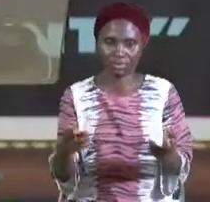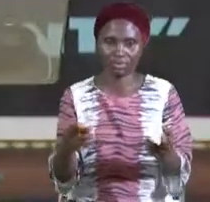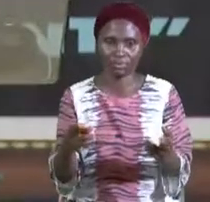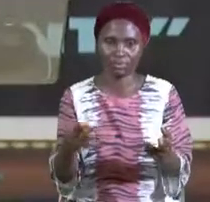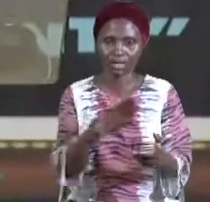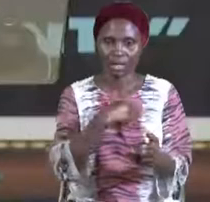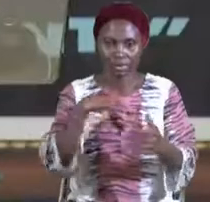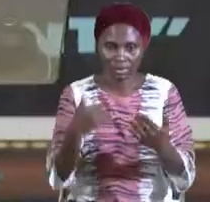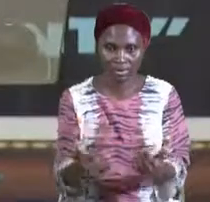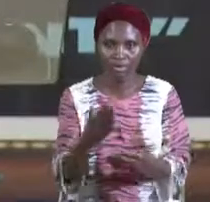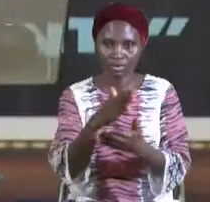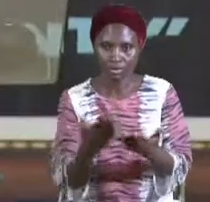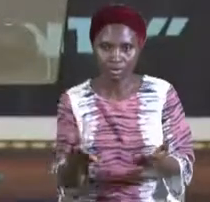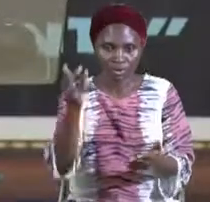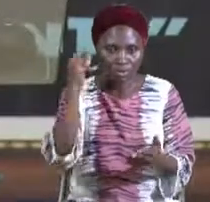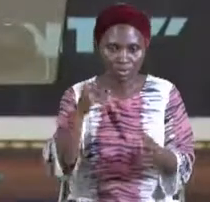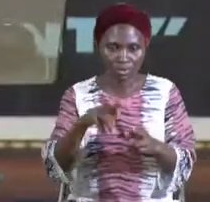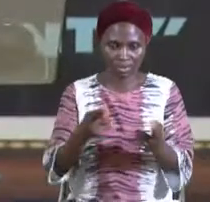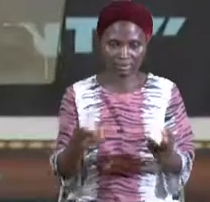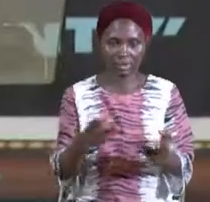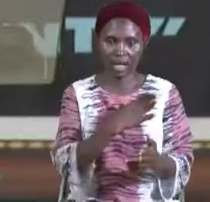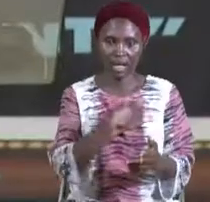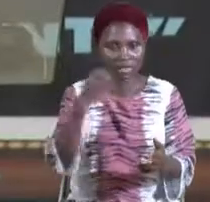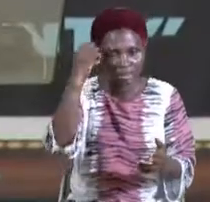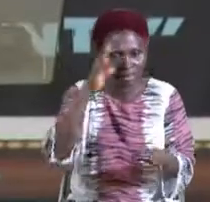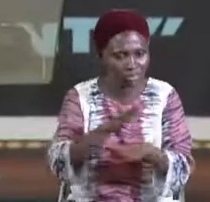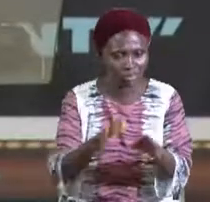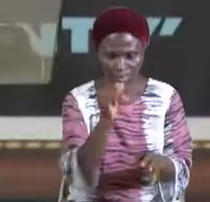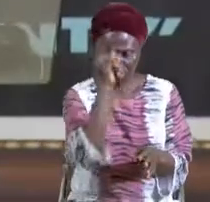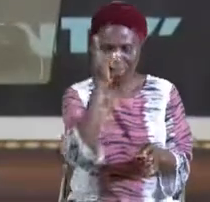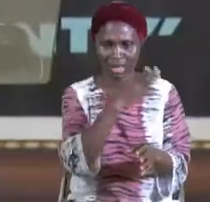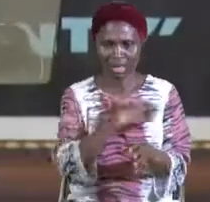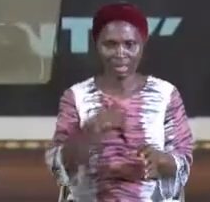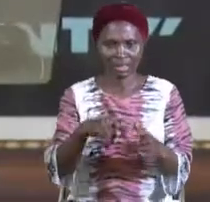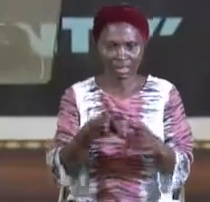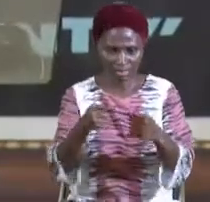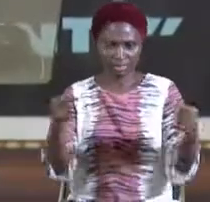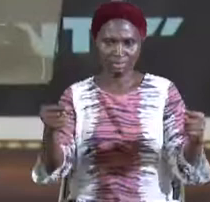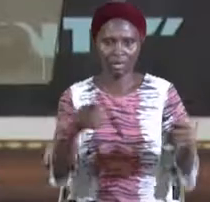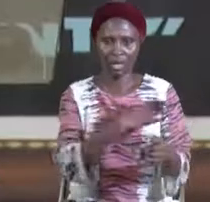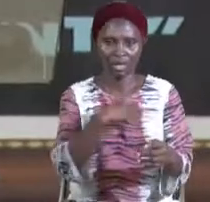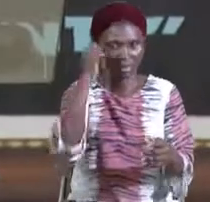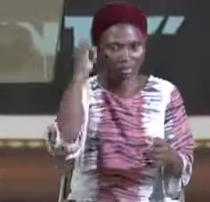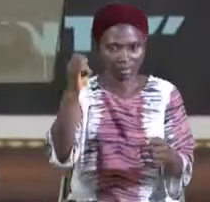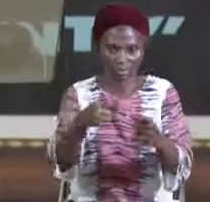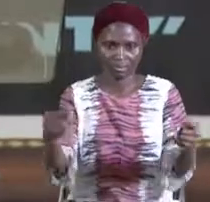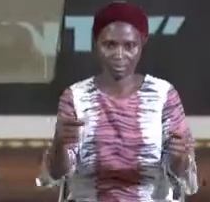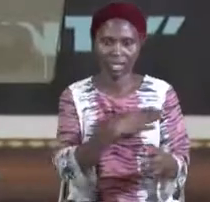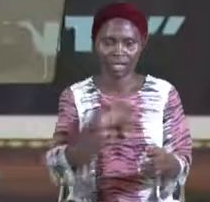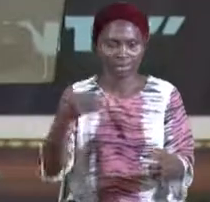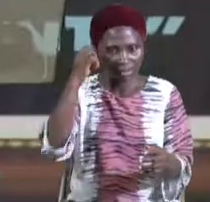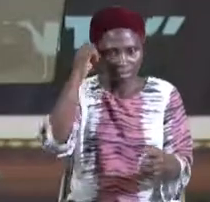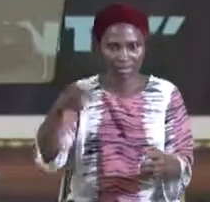quelque chose était révélé et il n'avait pas compris. Et il s'est opposé. Il a contredit le Seigneur. Et il